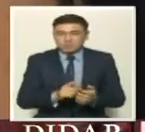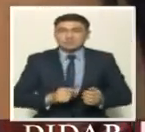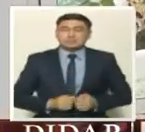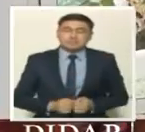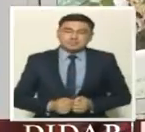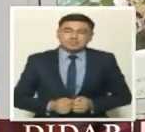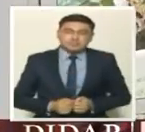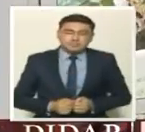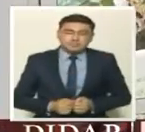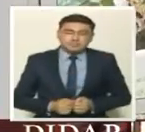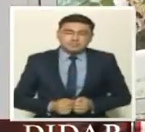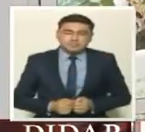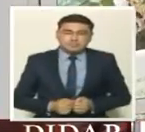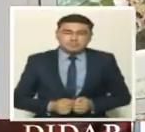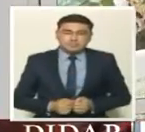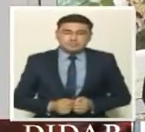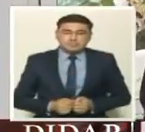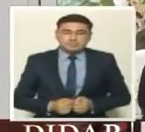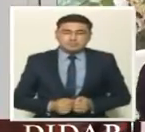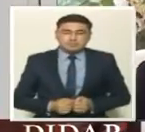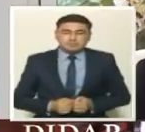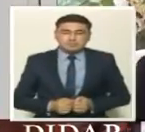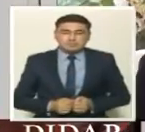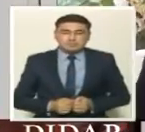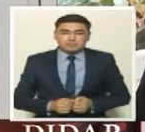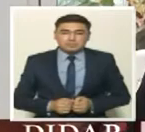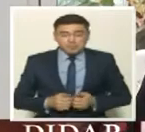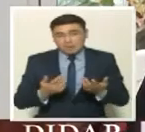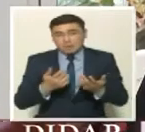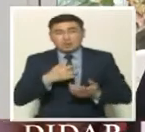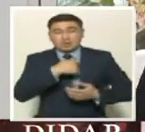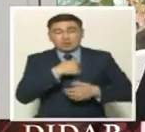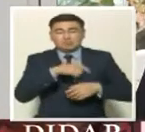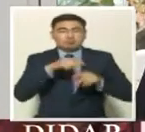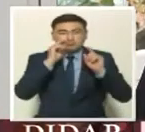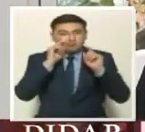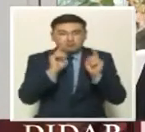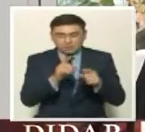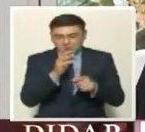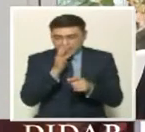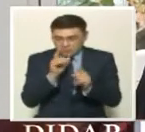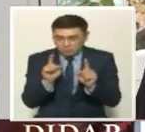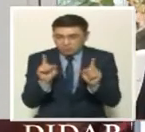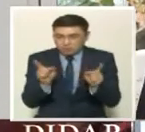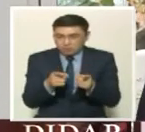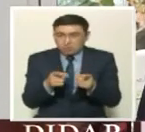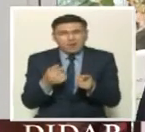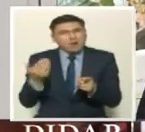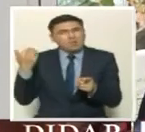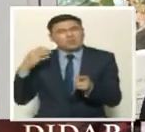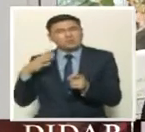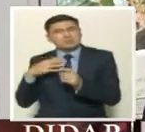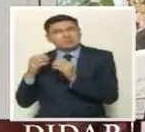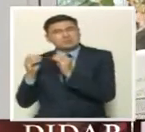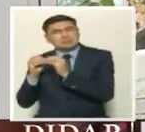как спикера это финансовая дисциплина Почему финансовая дисциплина Я человек результата который за короткий период 10 лет я не могла